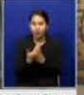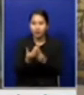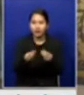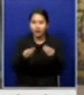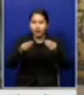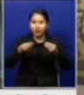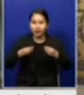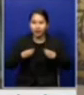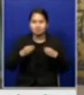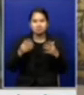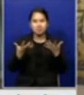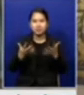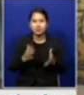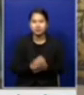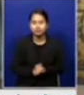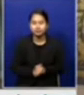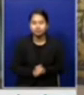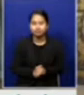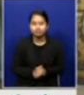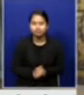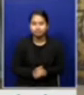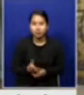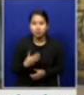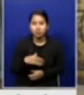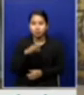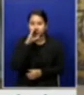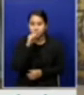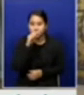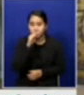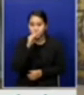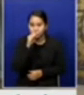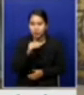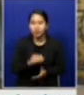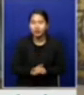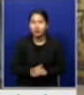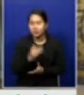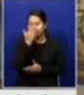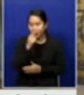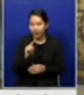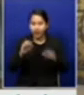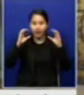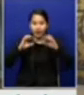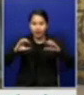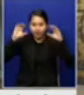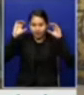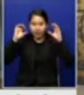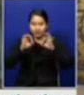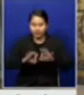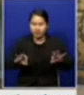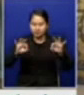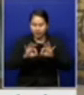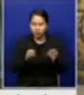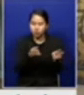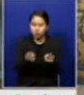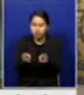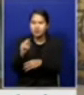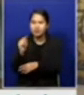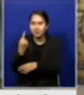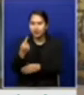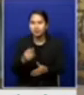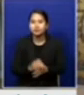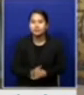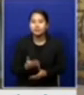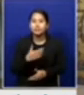ราบเรียนว่ารัฐบาลจำเป็นต้องหาวิธีการใหม่อย่างที่ผมเสนอแนะไปว่าถ้าหากว่า